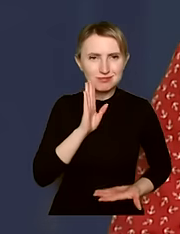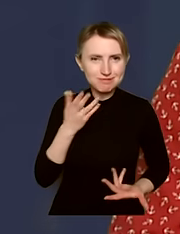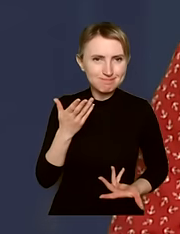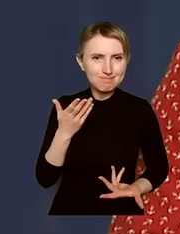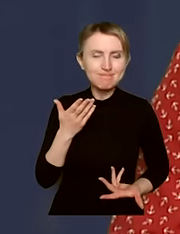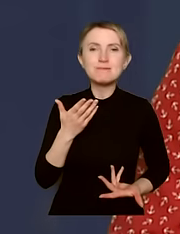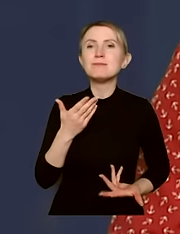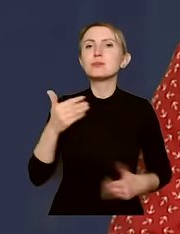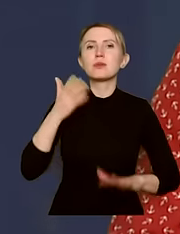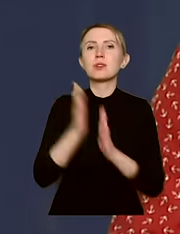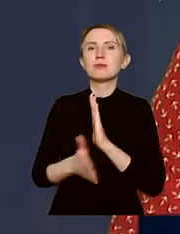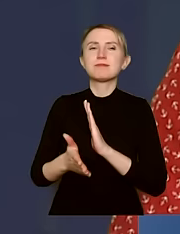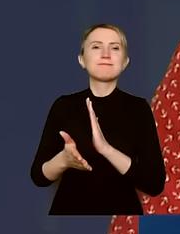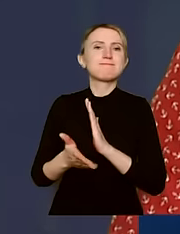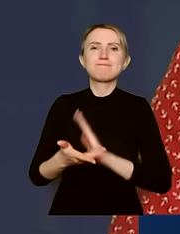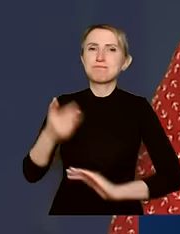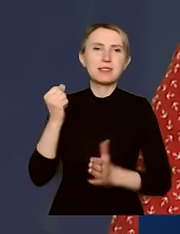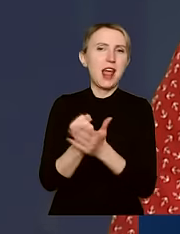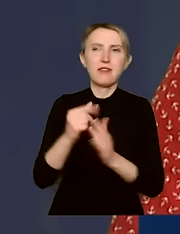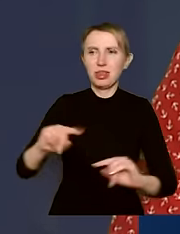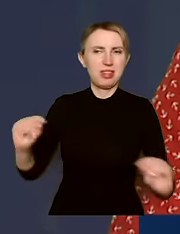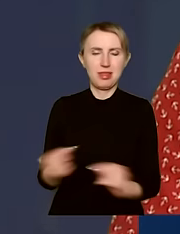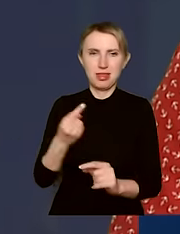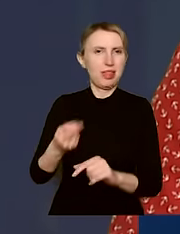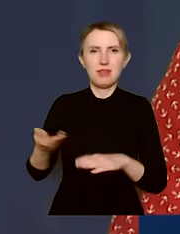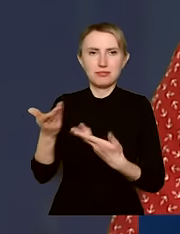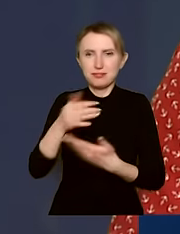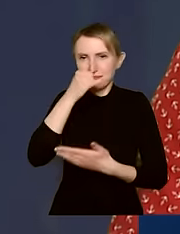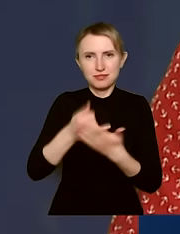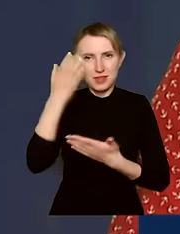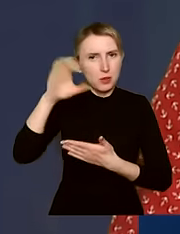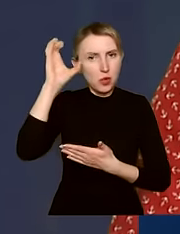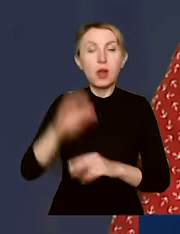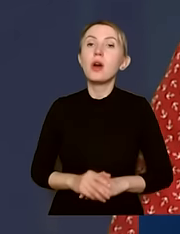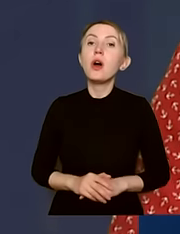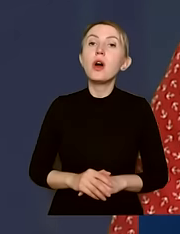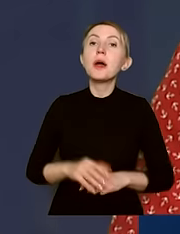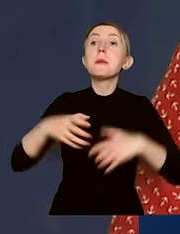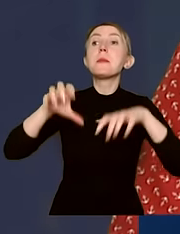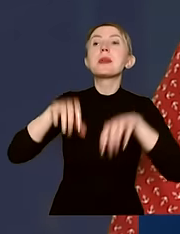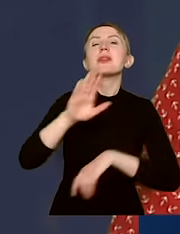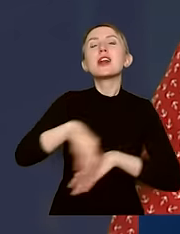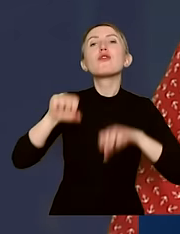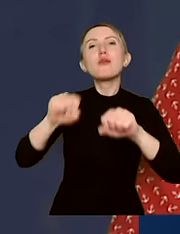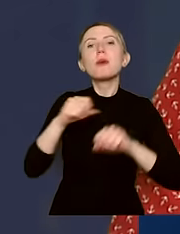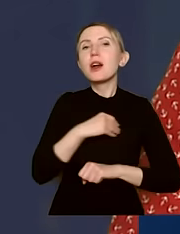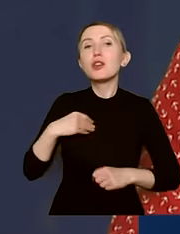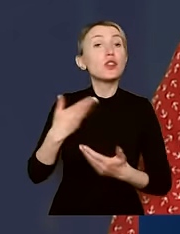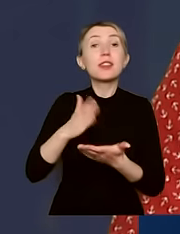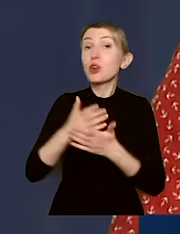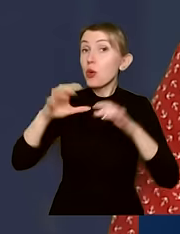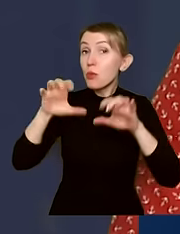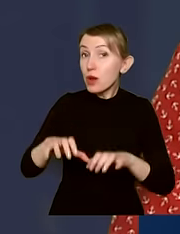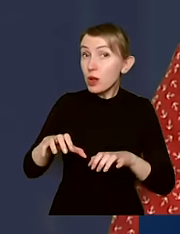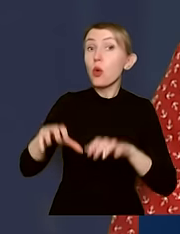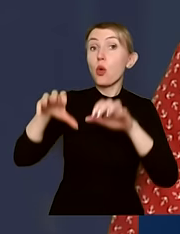powiedzieć wprost po prostu partactwa prawniczego. Dlatego, że prezes Narodowego Banku Polskiego jest nie tylko prezesem NBP. On jako